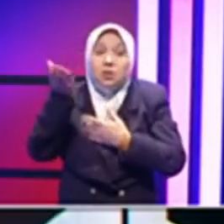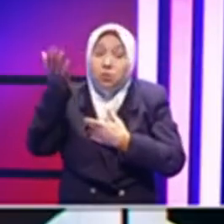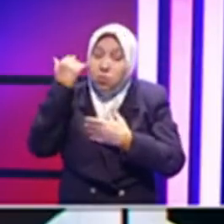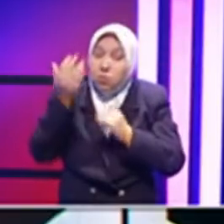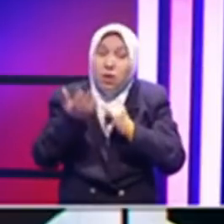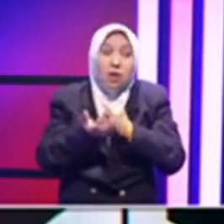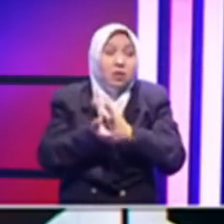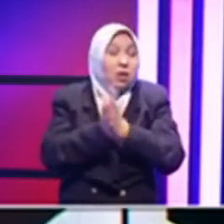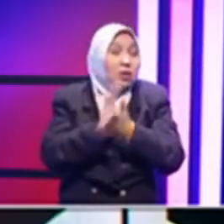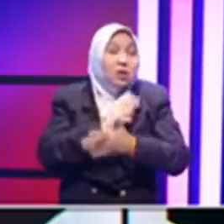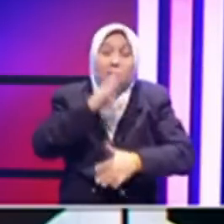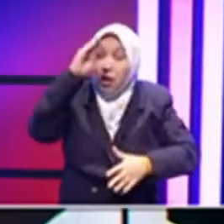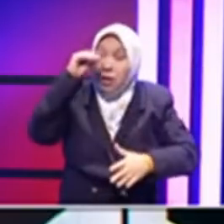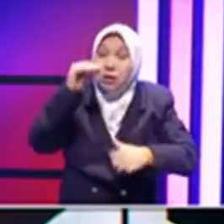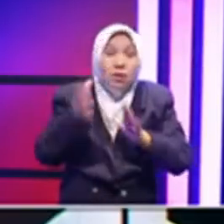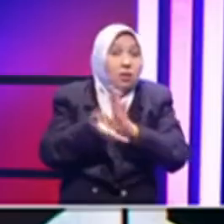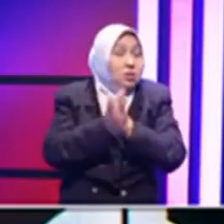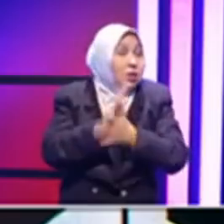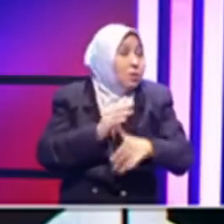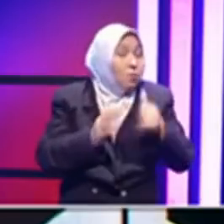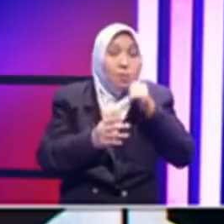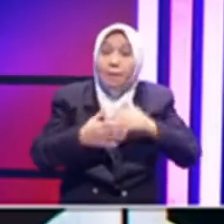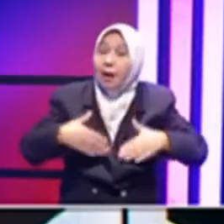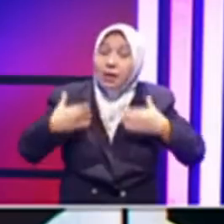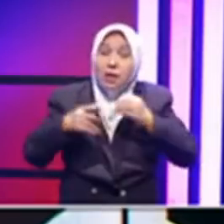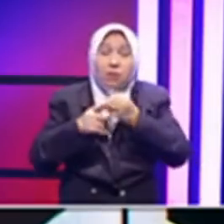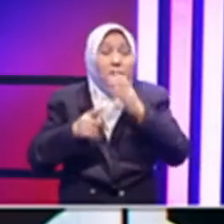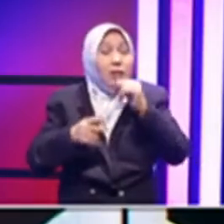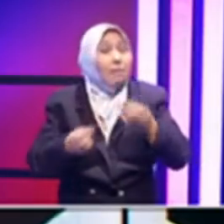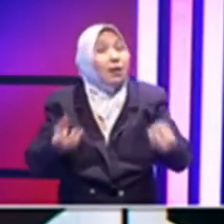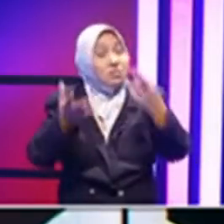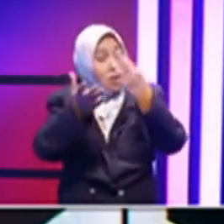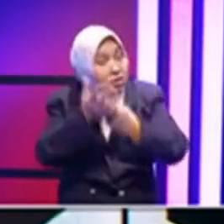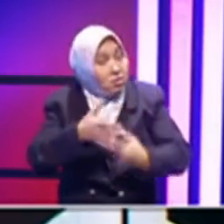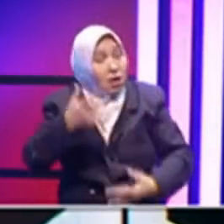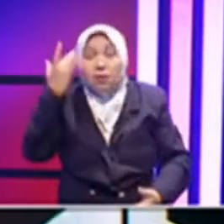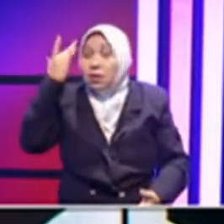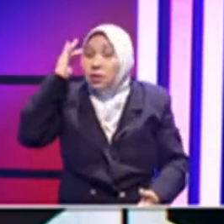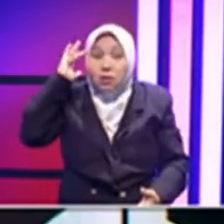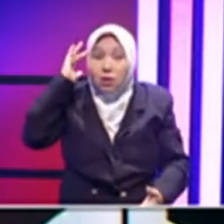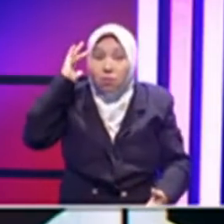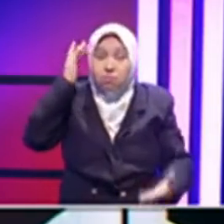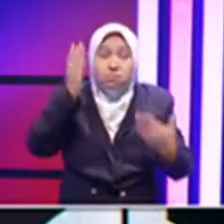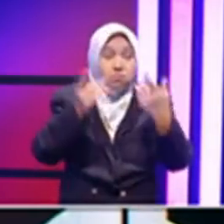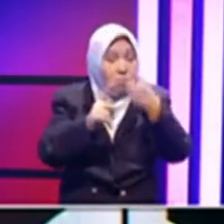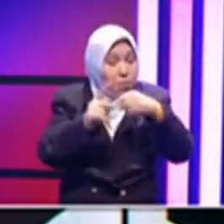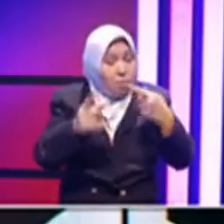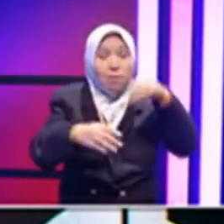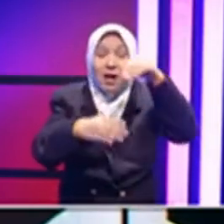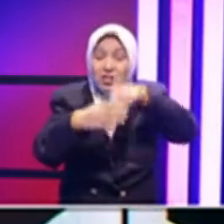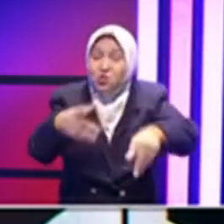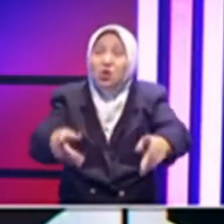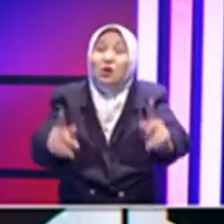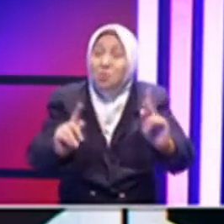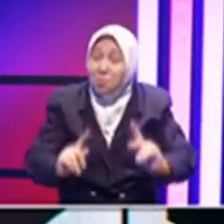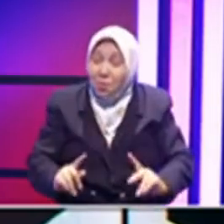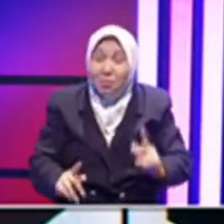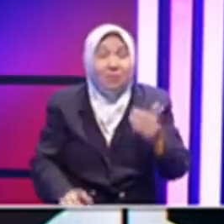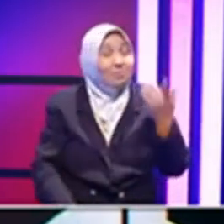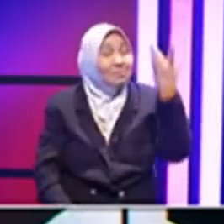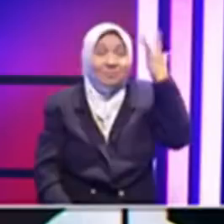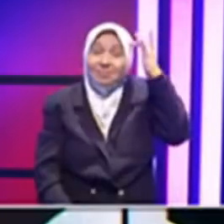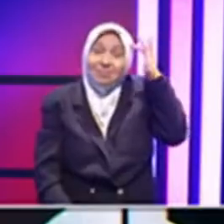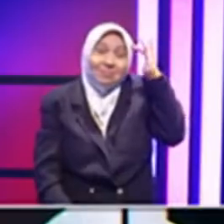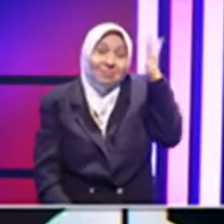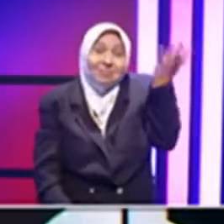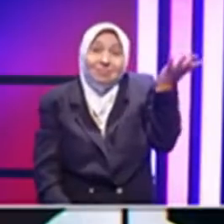tak tahu, nak jadi lelaki, nak jadi perempuan, bahagia ke tak bahagia, banyak rezeki ke tidak, tak tahu. Dan bila kita dah masuk ke kubur pun kita tak tahu.